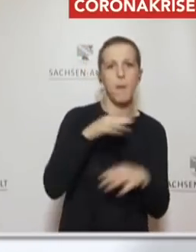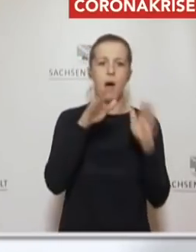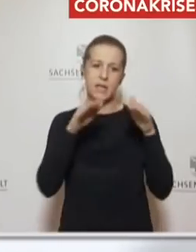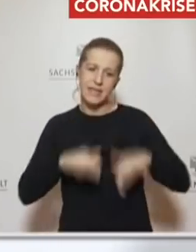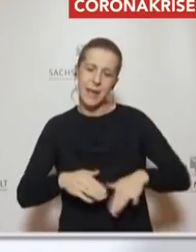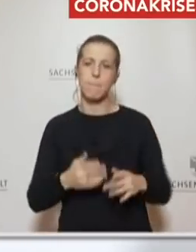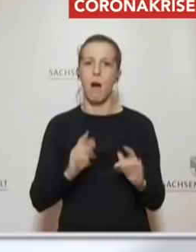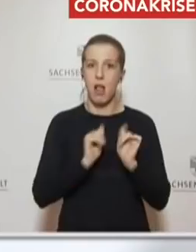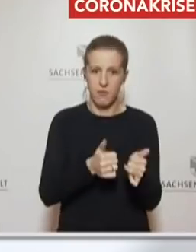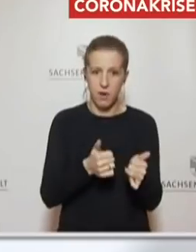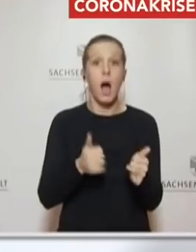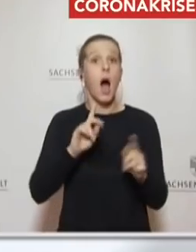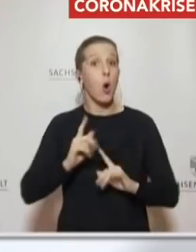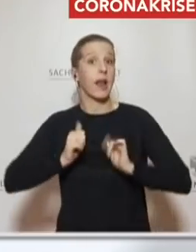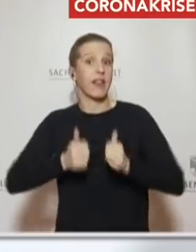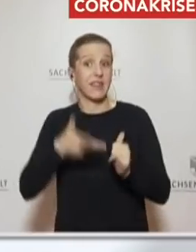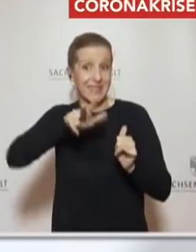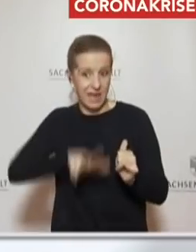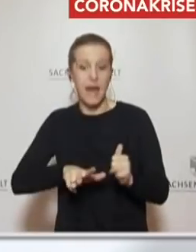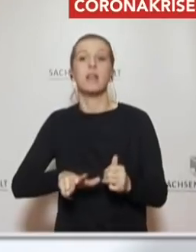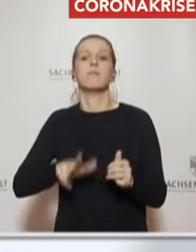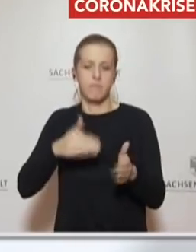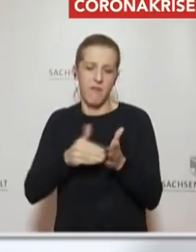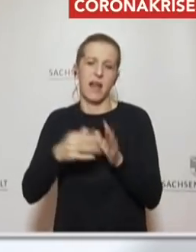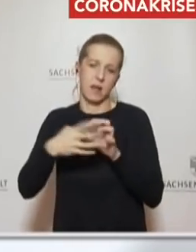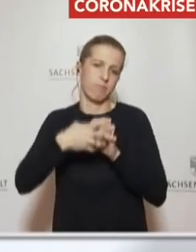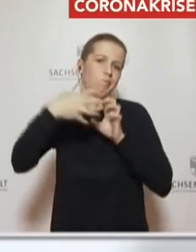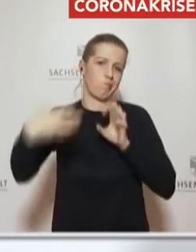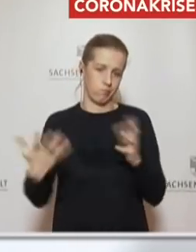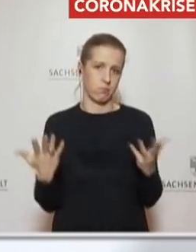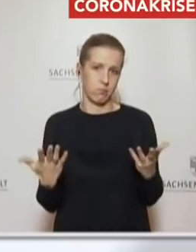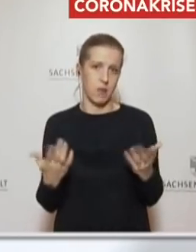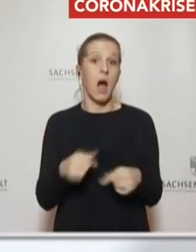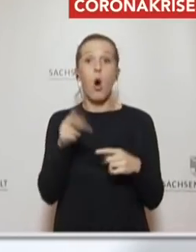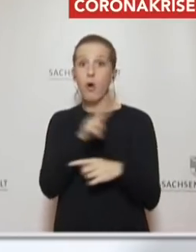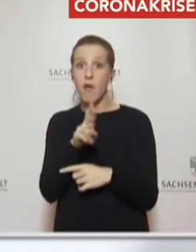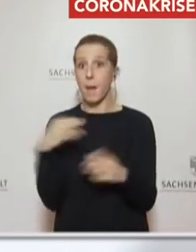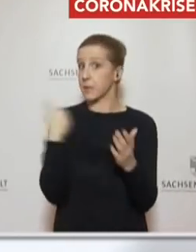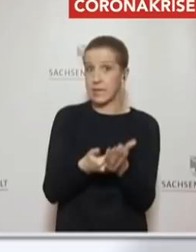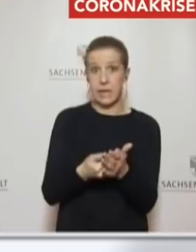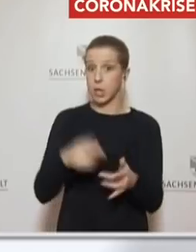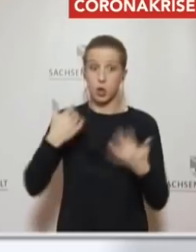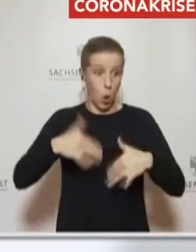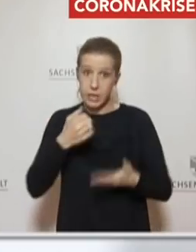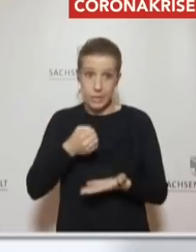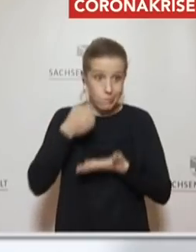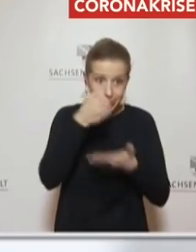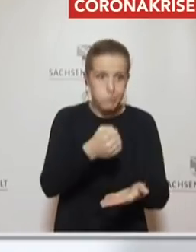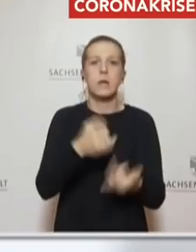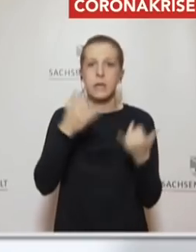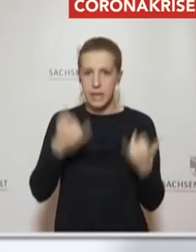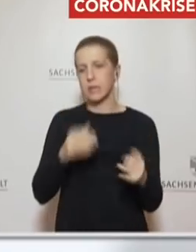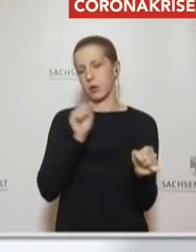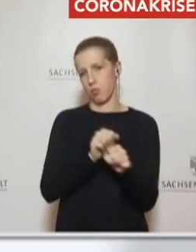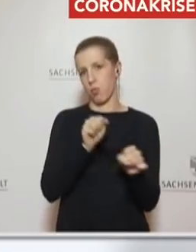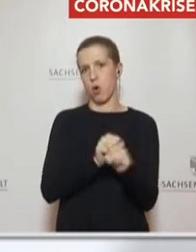3 hinaus in die Bereiche hinein, die, wie gesagt, bisher leer ausgegangen sind oder unterdurchschnittlich auch